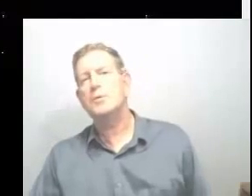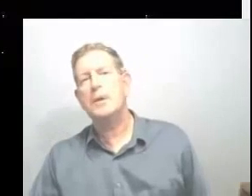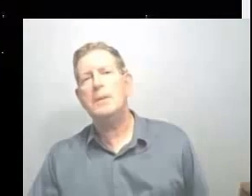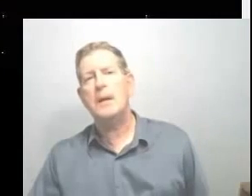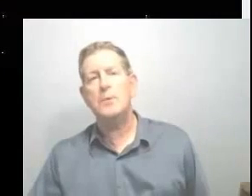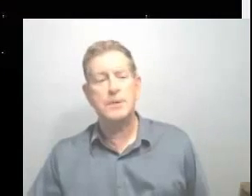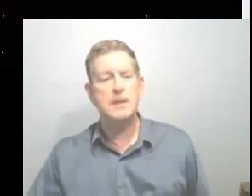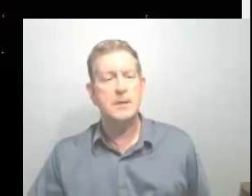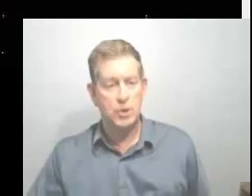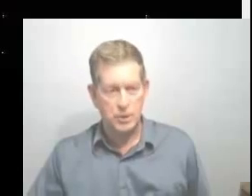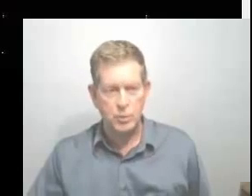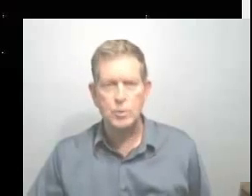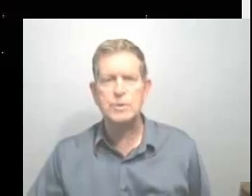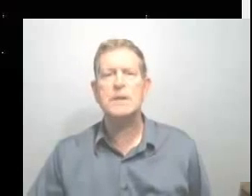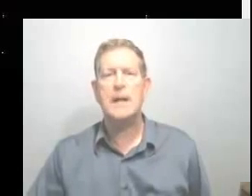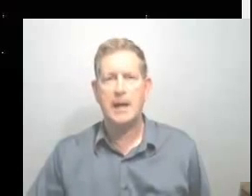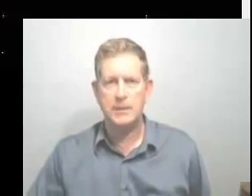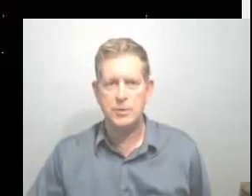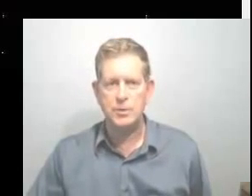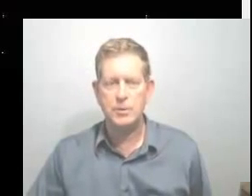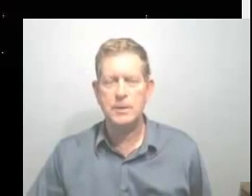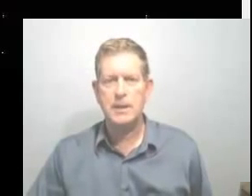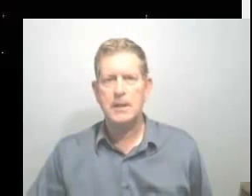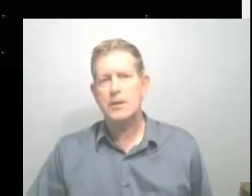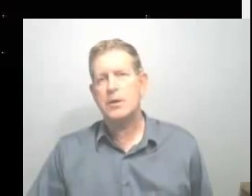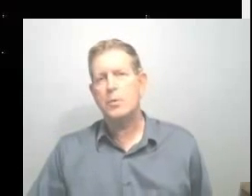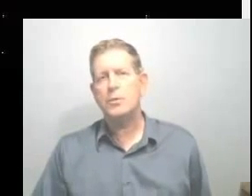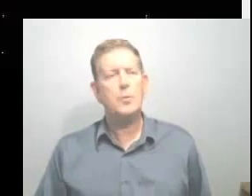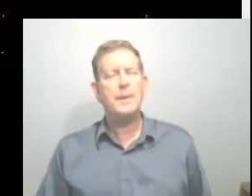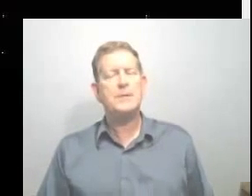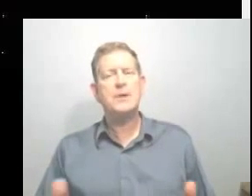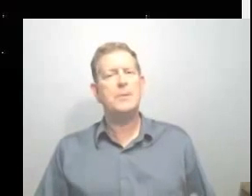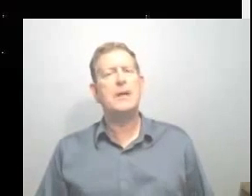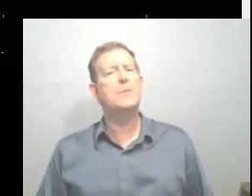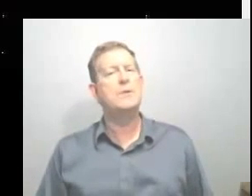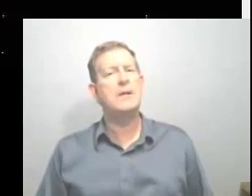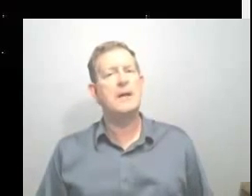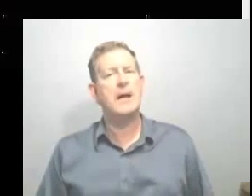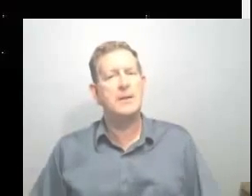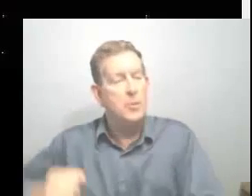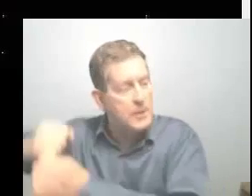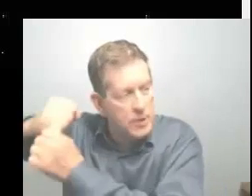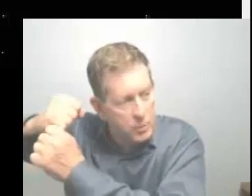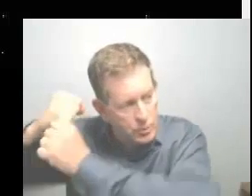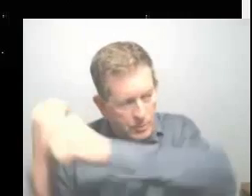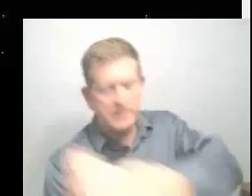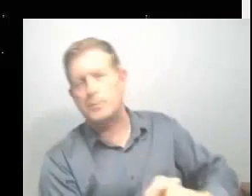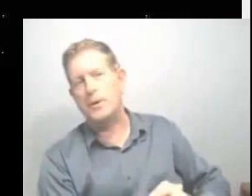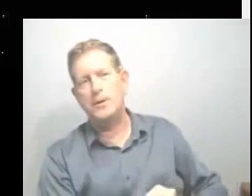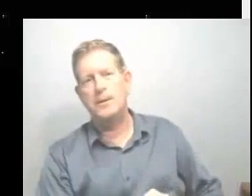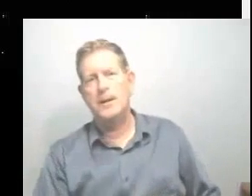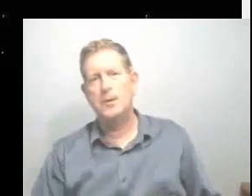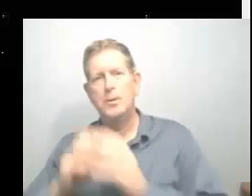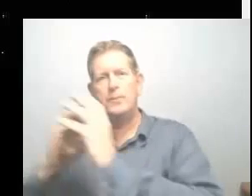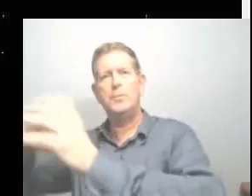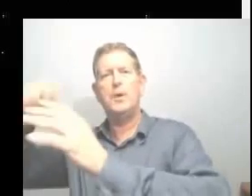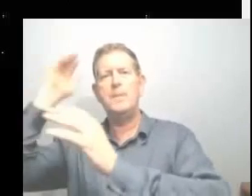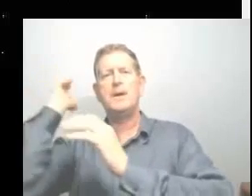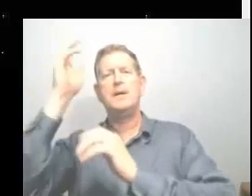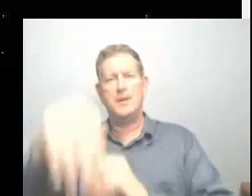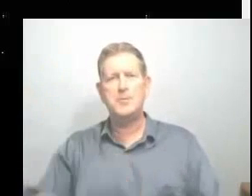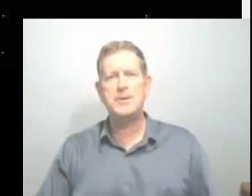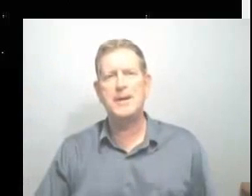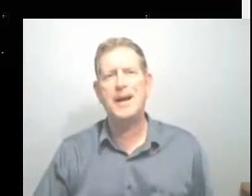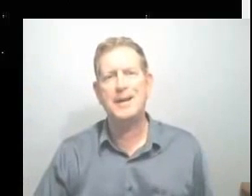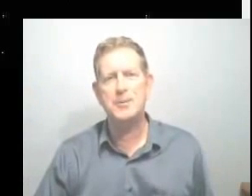Bon, comme j'aime la musique, j'écoute la radio. J'écoute non pas seulement la musique à la radio, mais j'écoute le baseball ou le